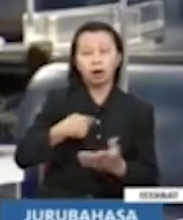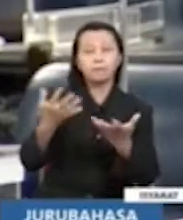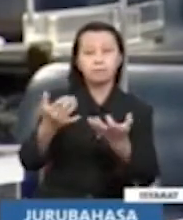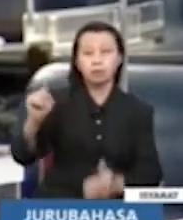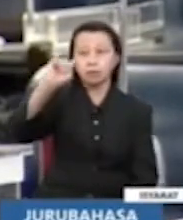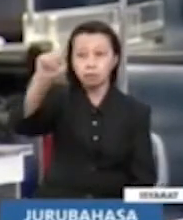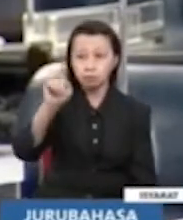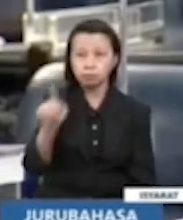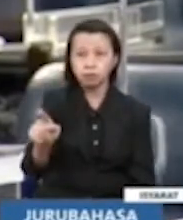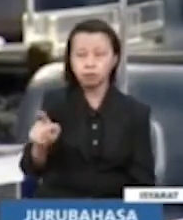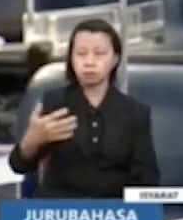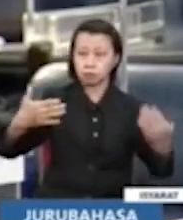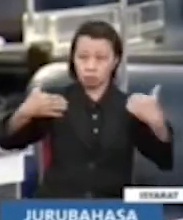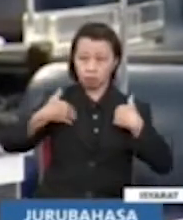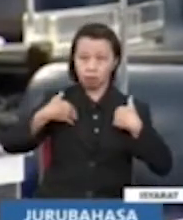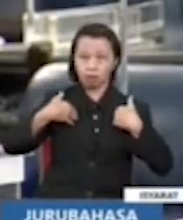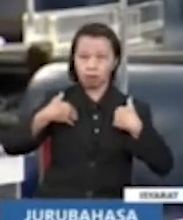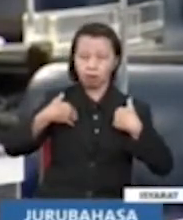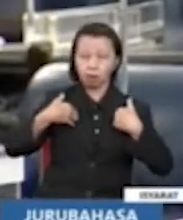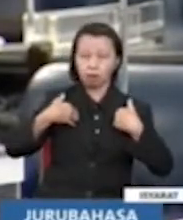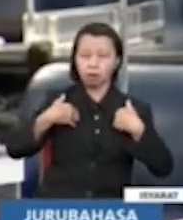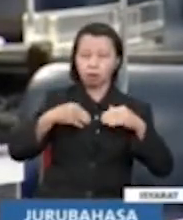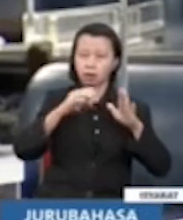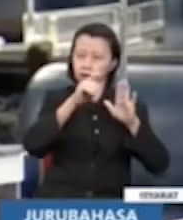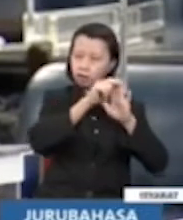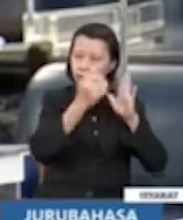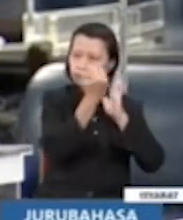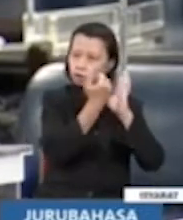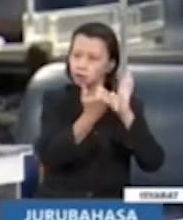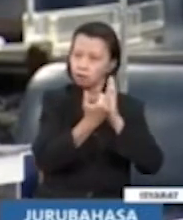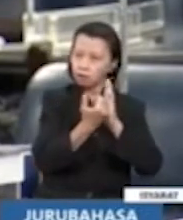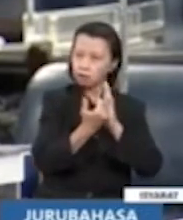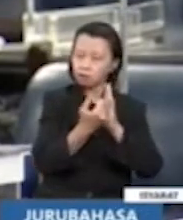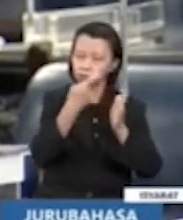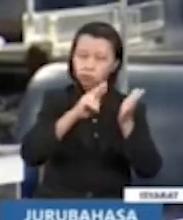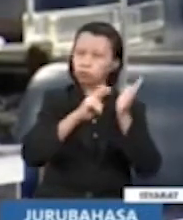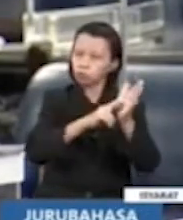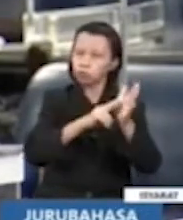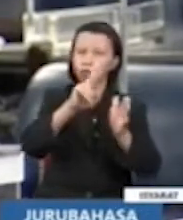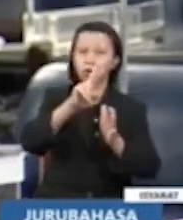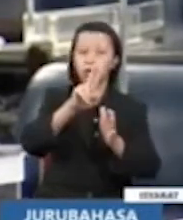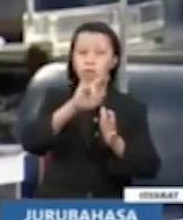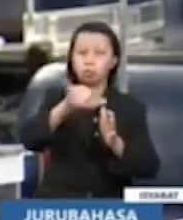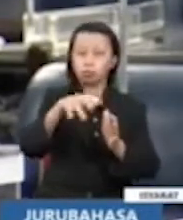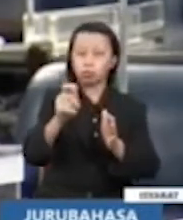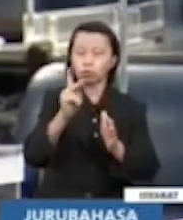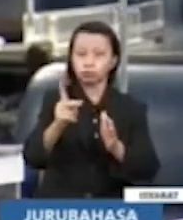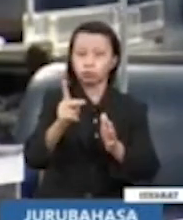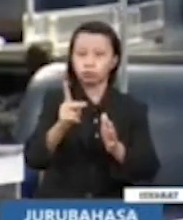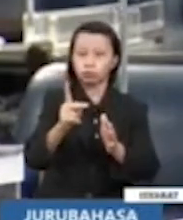ingin bertanya, adakah term of reference bagi kedua-dua individu ini termasuk kerja-kerja